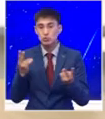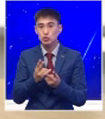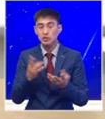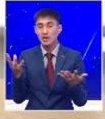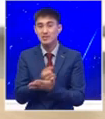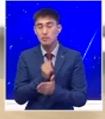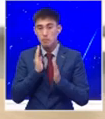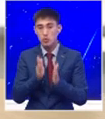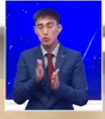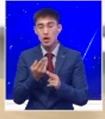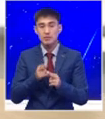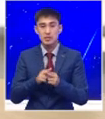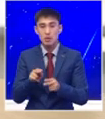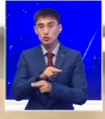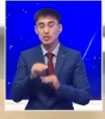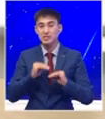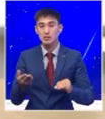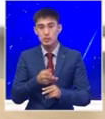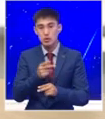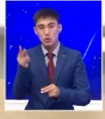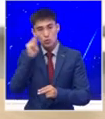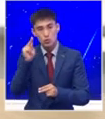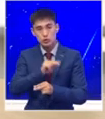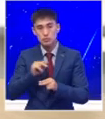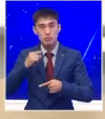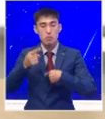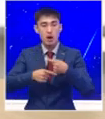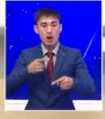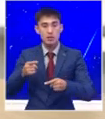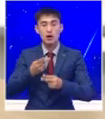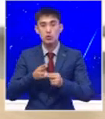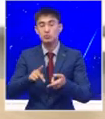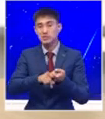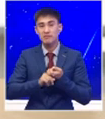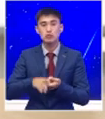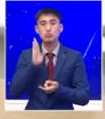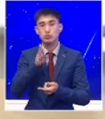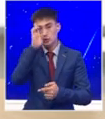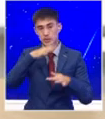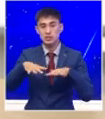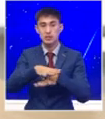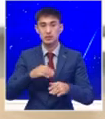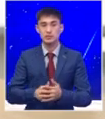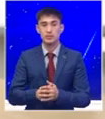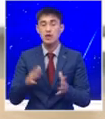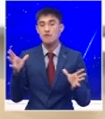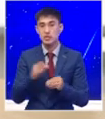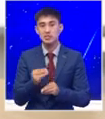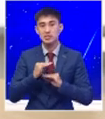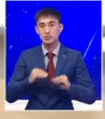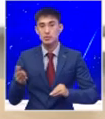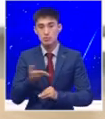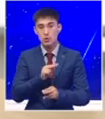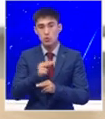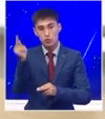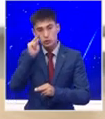найти подход А ведь обучая детей мы учим целое поле от которого зависит будущее нашей страны и вместе с детьми Мы